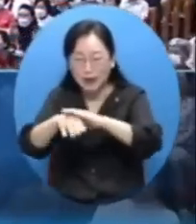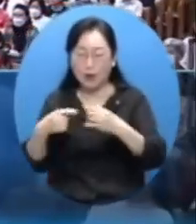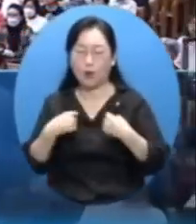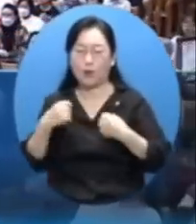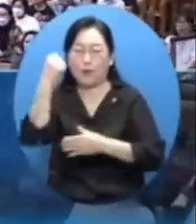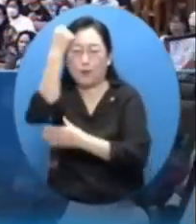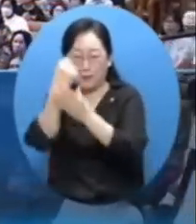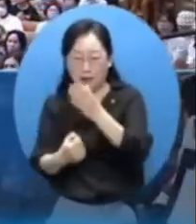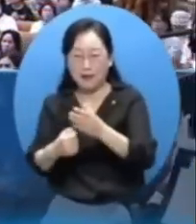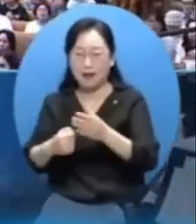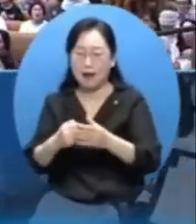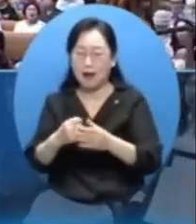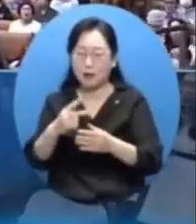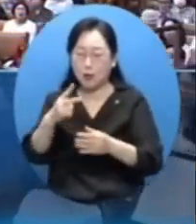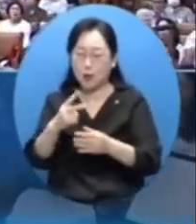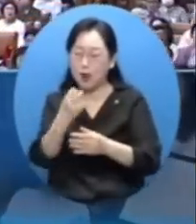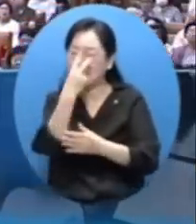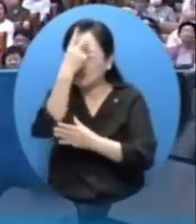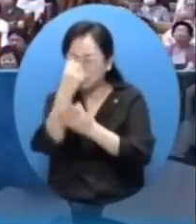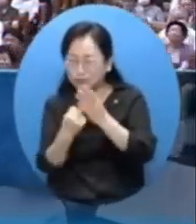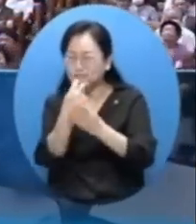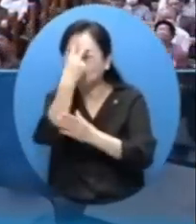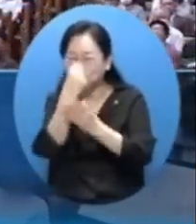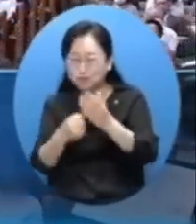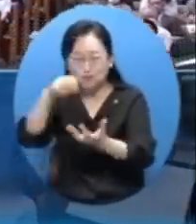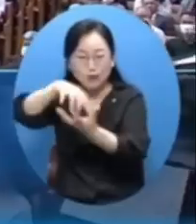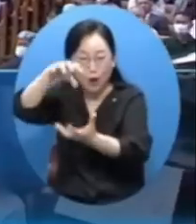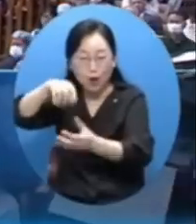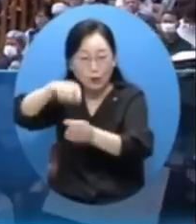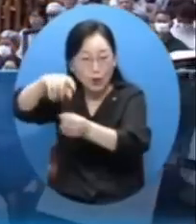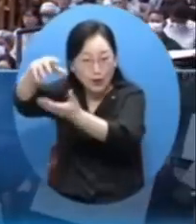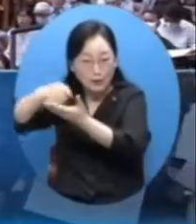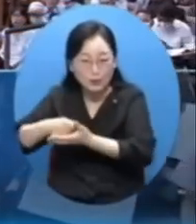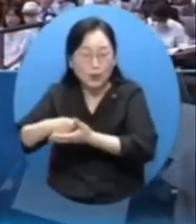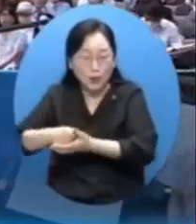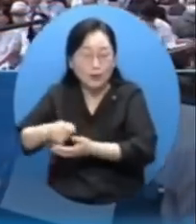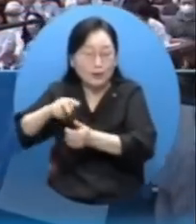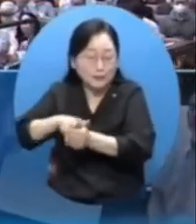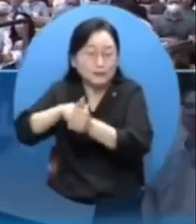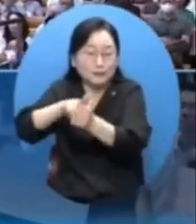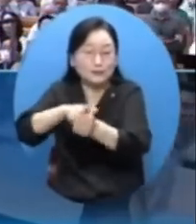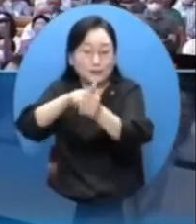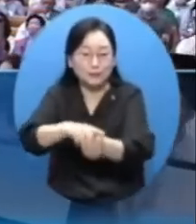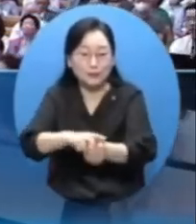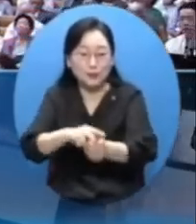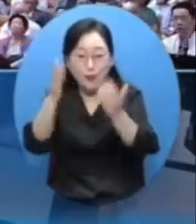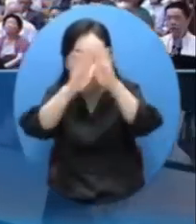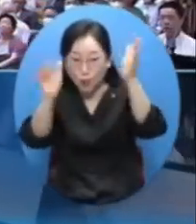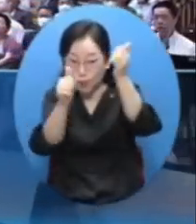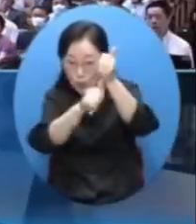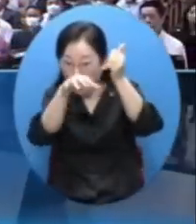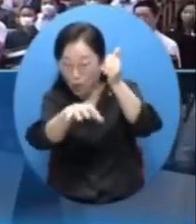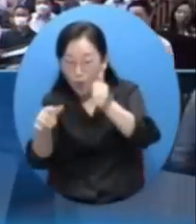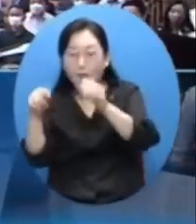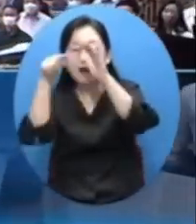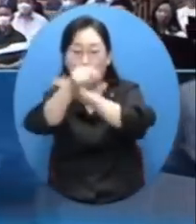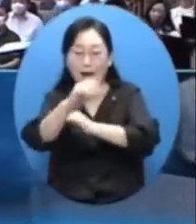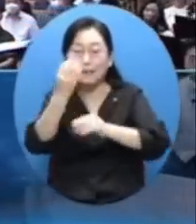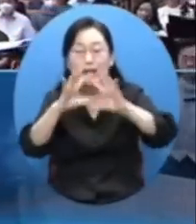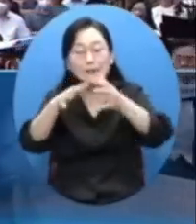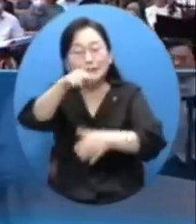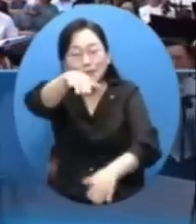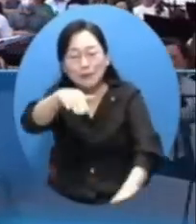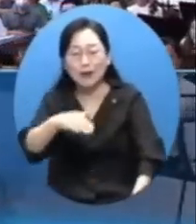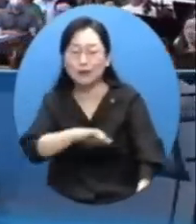마르고 곰팡이가 난 떡을 준비하고 그들이 길갈 진영으로 가서 여호수아에게 이르되 이르러 그와 이스라엘 사람에게 이르되 우리는